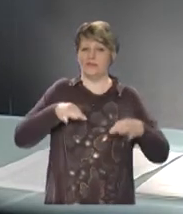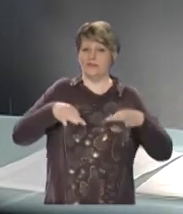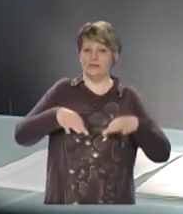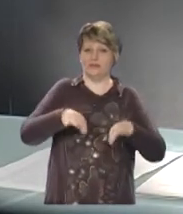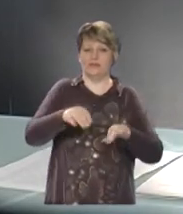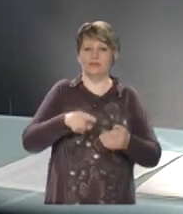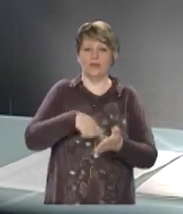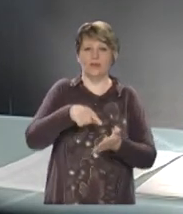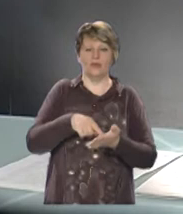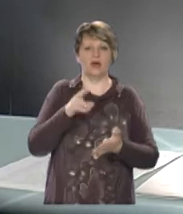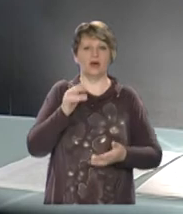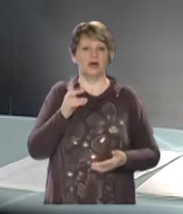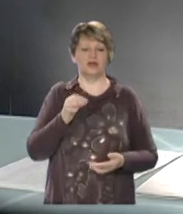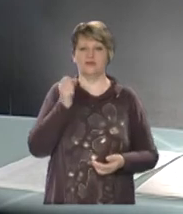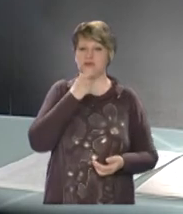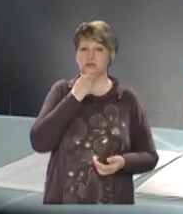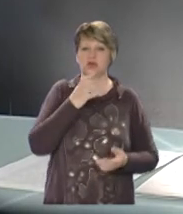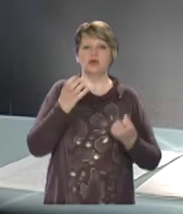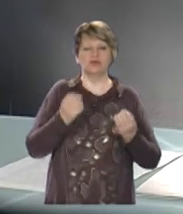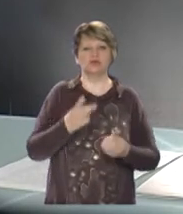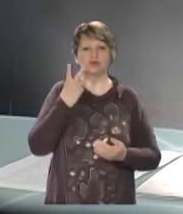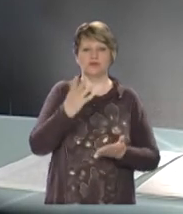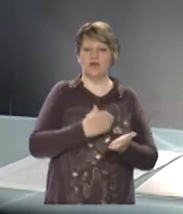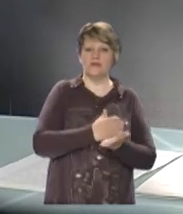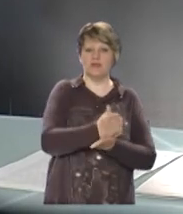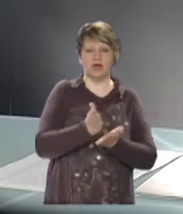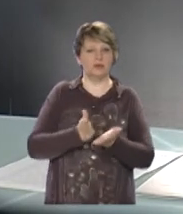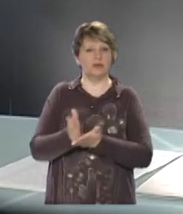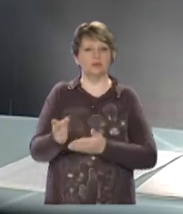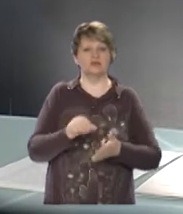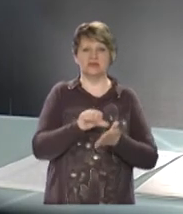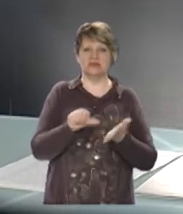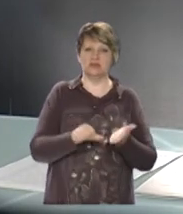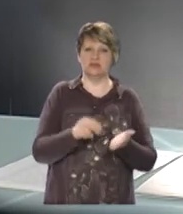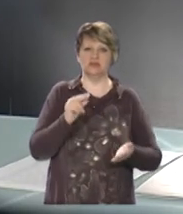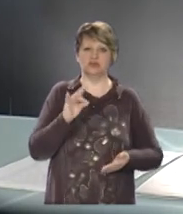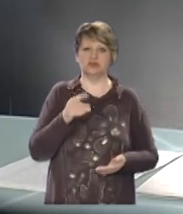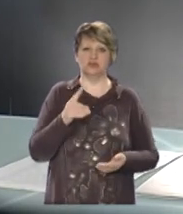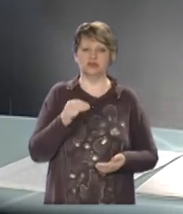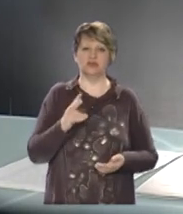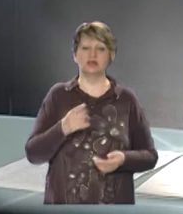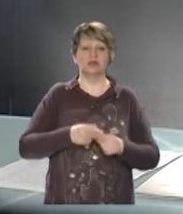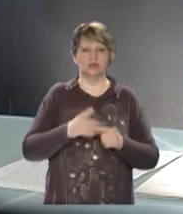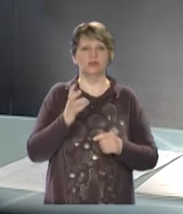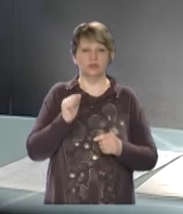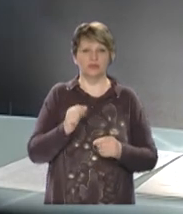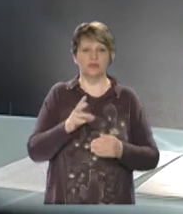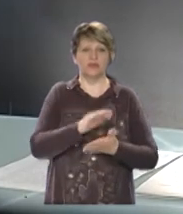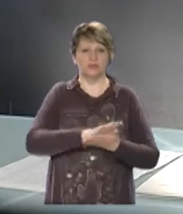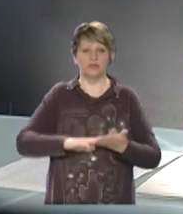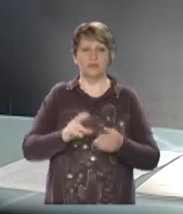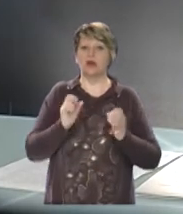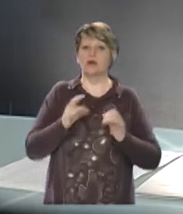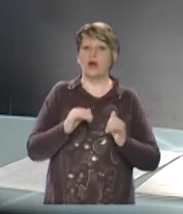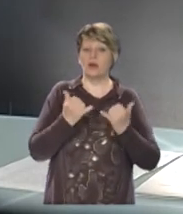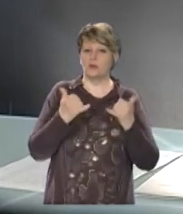в'їздах у місто з боку Канева та Золотоноші. Ще два у напрямках Сміли та Чигирина на черзі. Як реагують водії та інспектори на